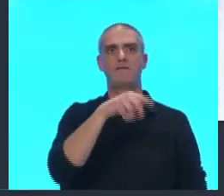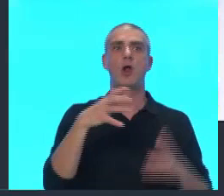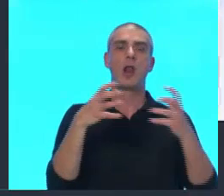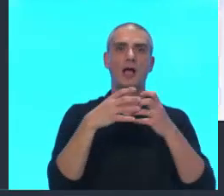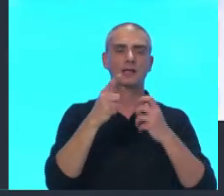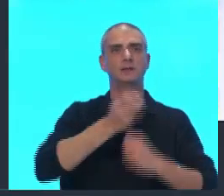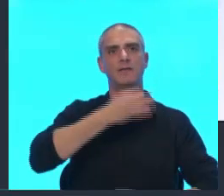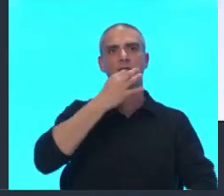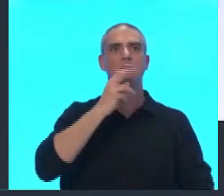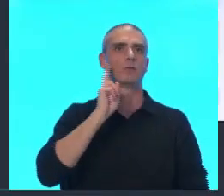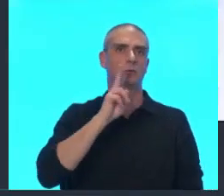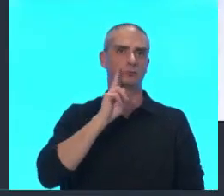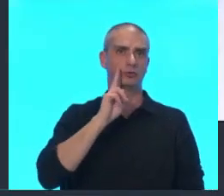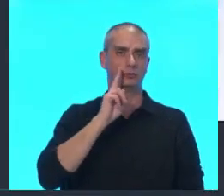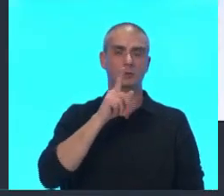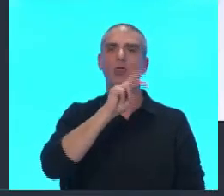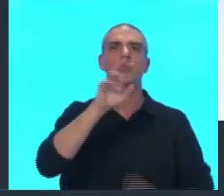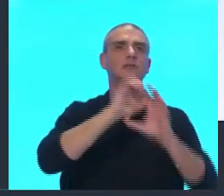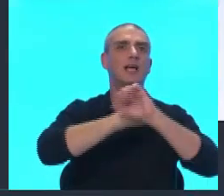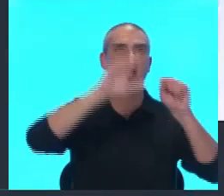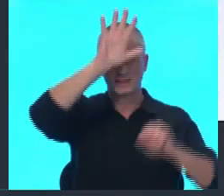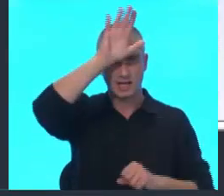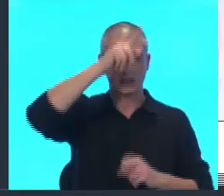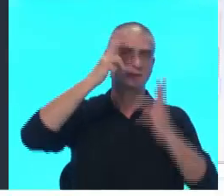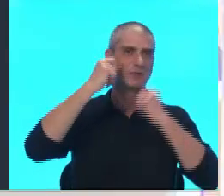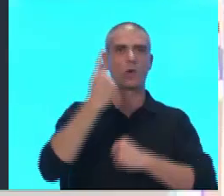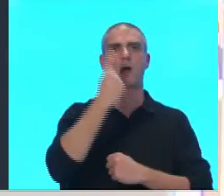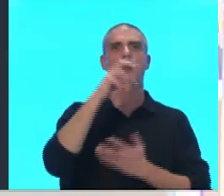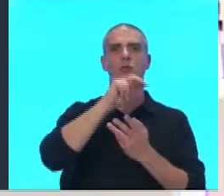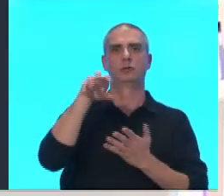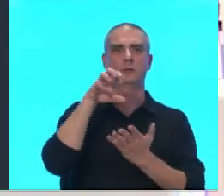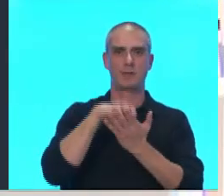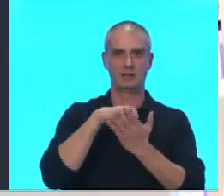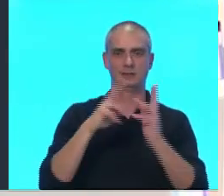ולנאום ביום שישי. נושא הגרעין האיראני צפוי להיות אחד הנושאים המרכזיים בפגישה זו.